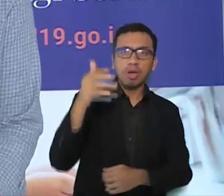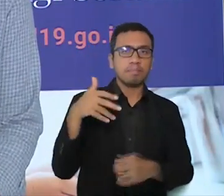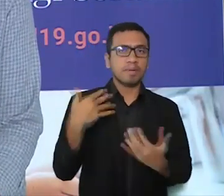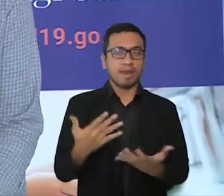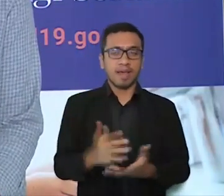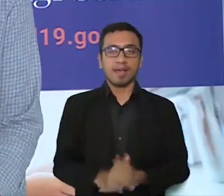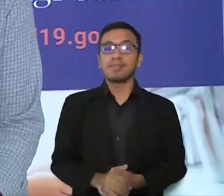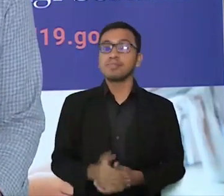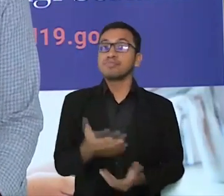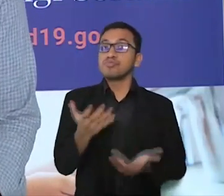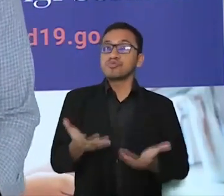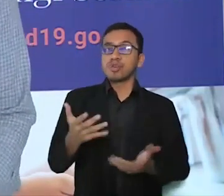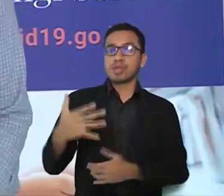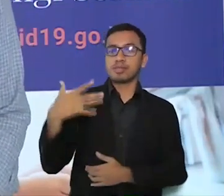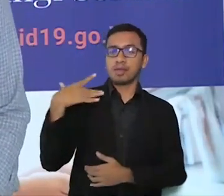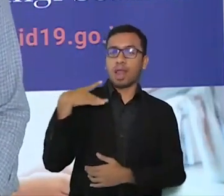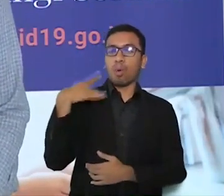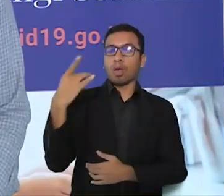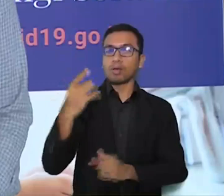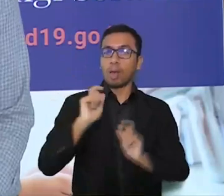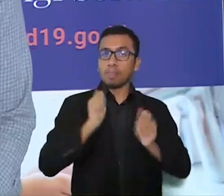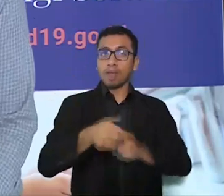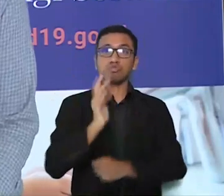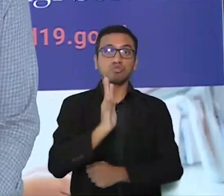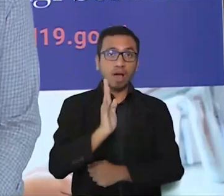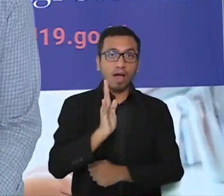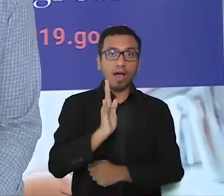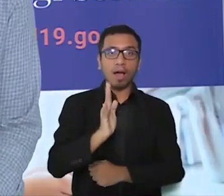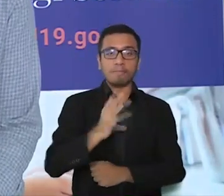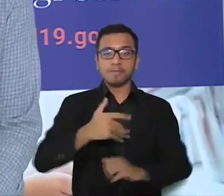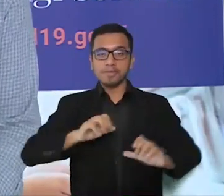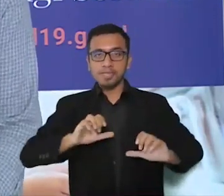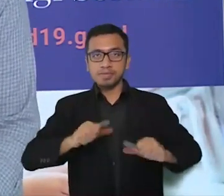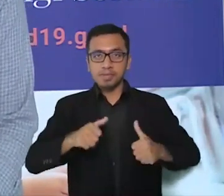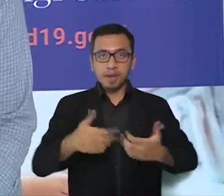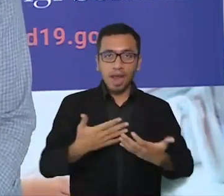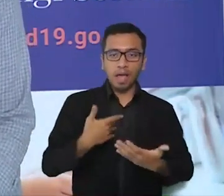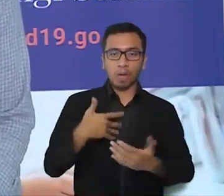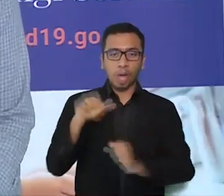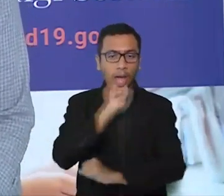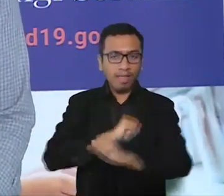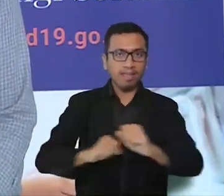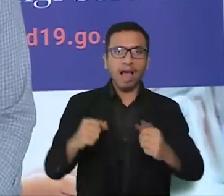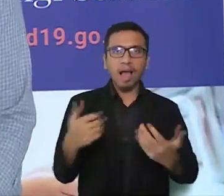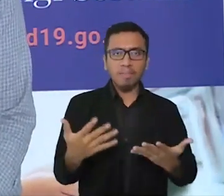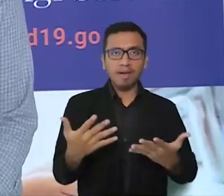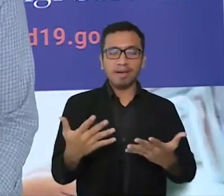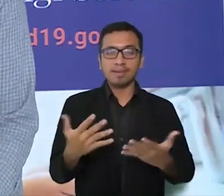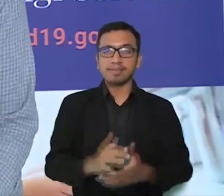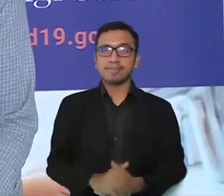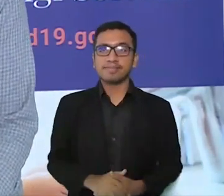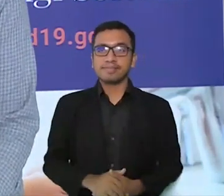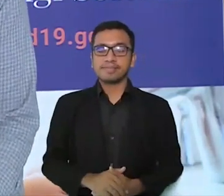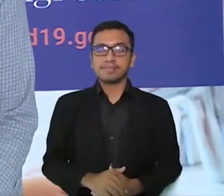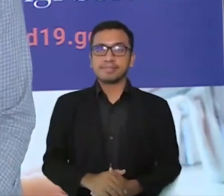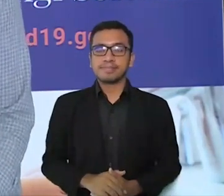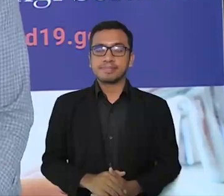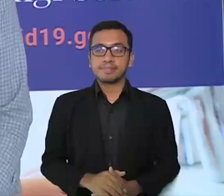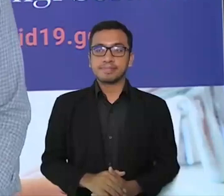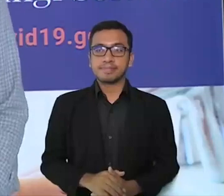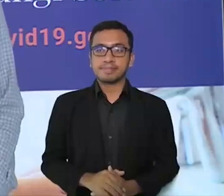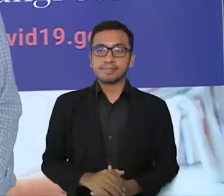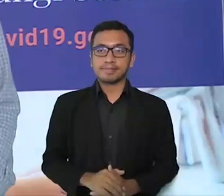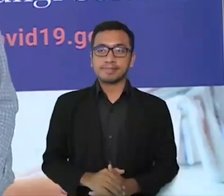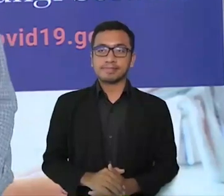bisa segera mengantisipasi dan bisa mulai melakukan kegiatan bersama dengan Des